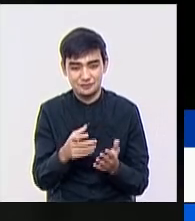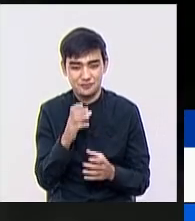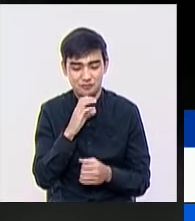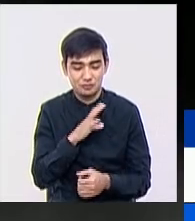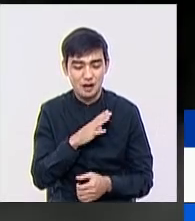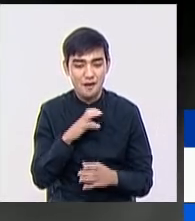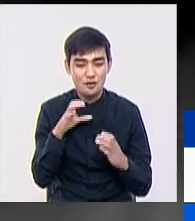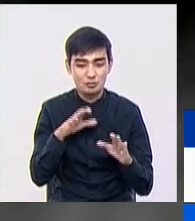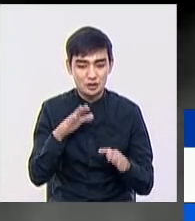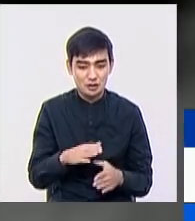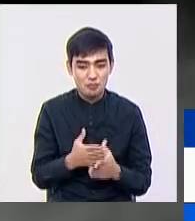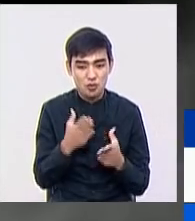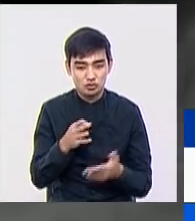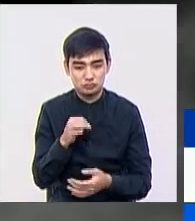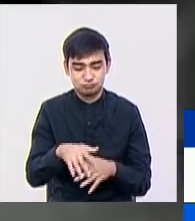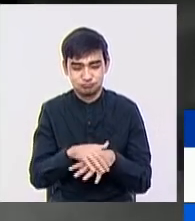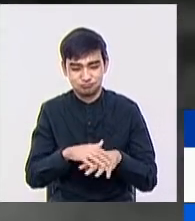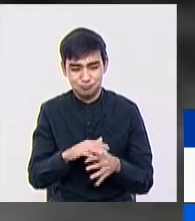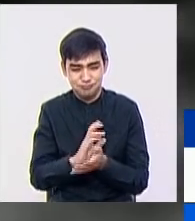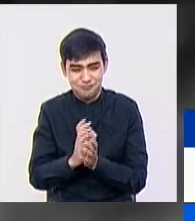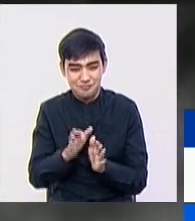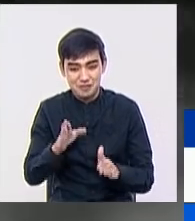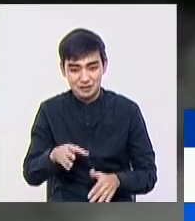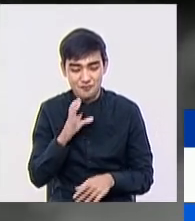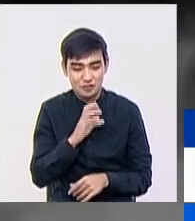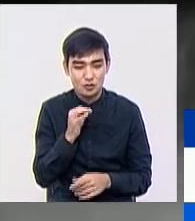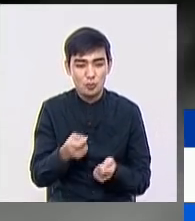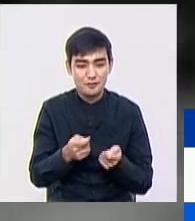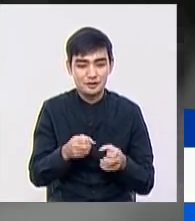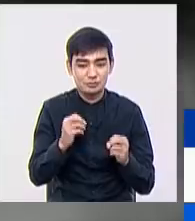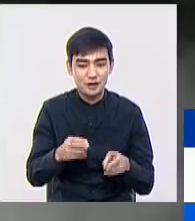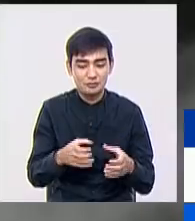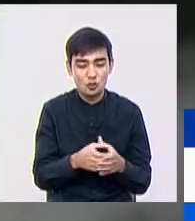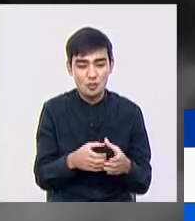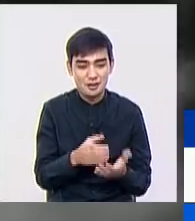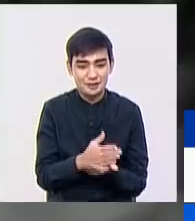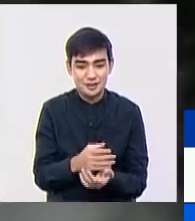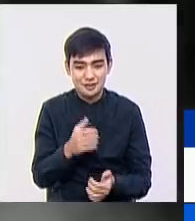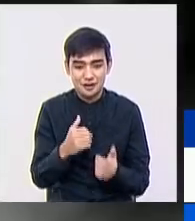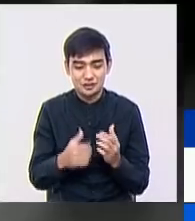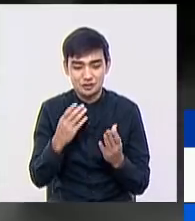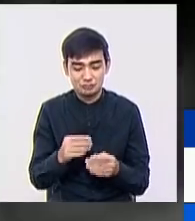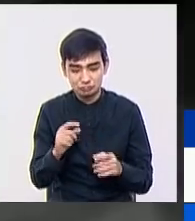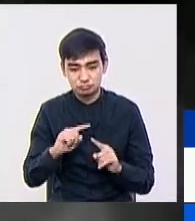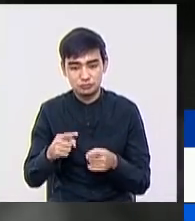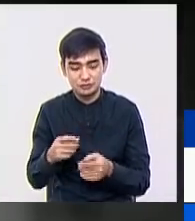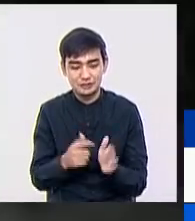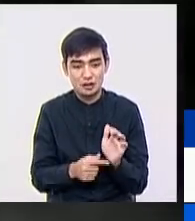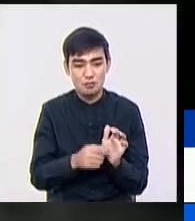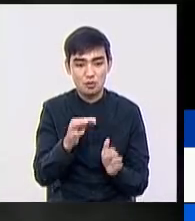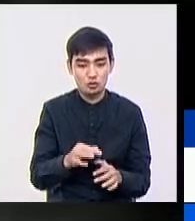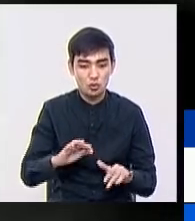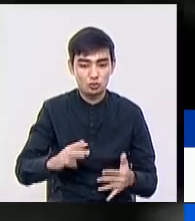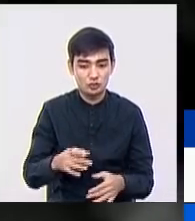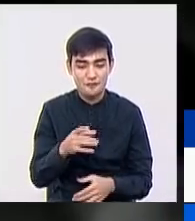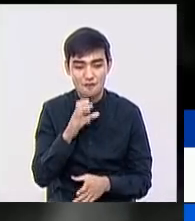В автобусах орудуют в основном в толпе. В управлении полиции есть специализированная группа, которая ежедневно отлавливает карманников. В 70% случаев